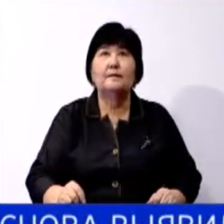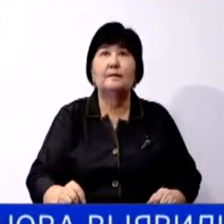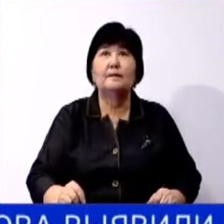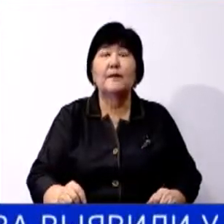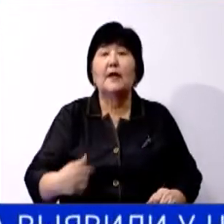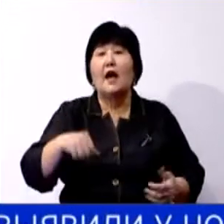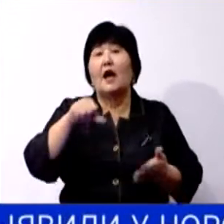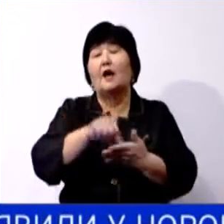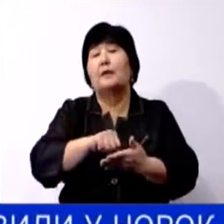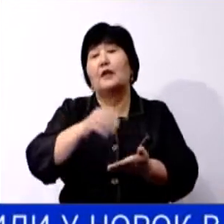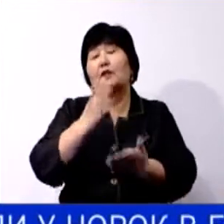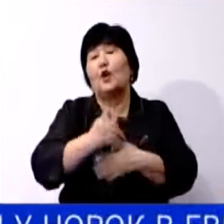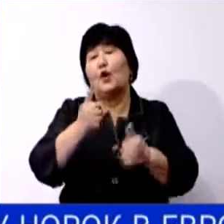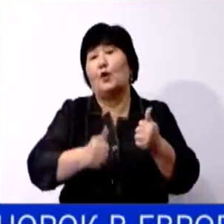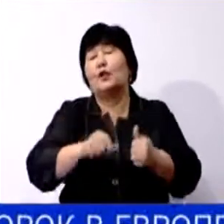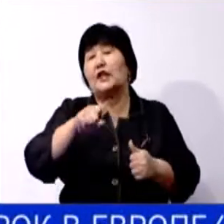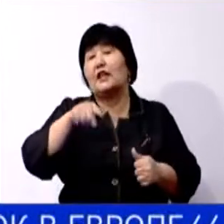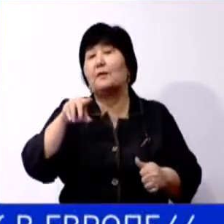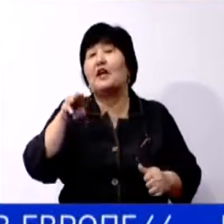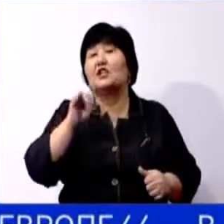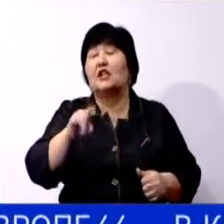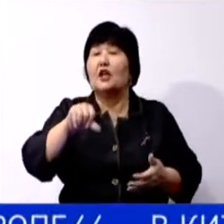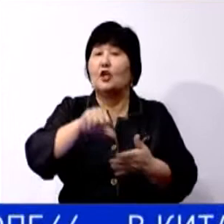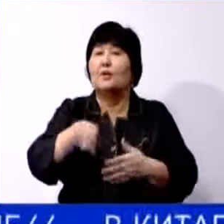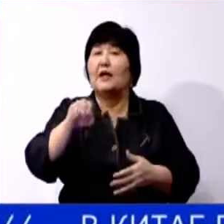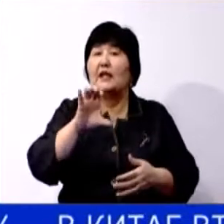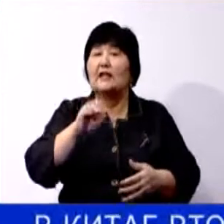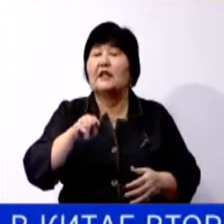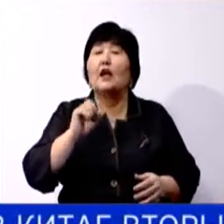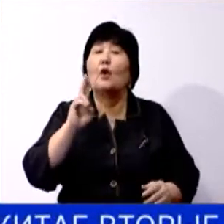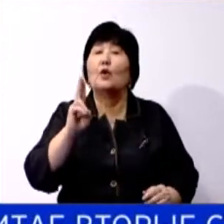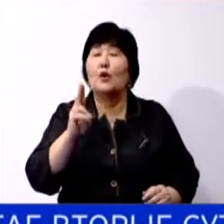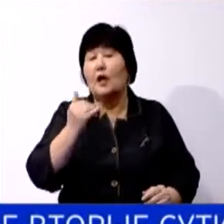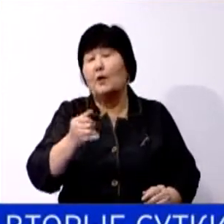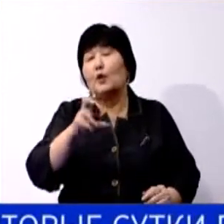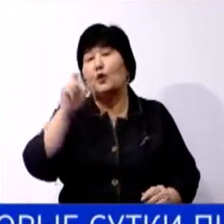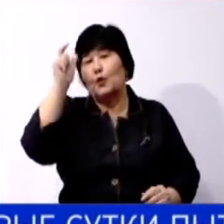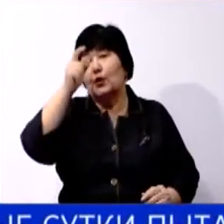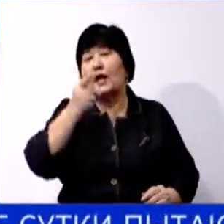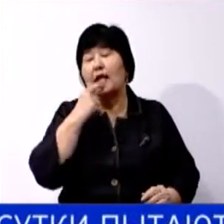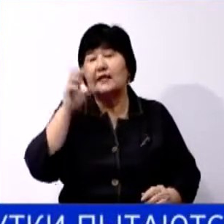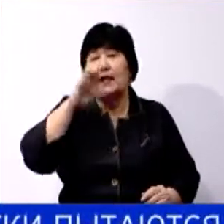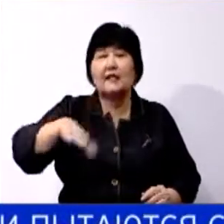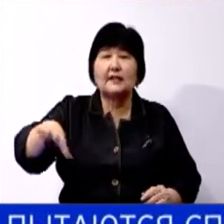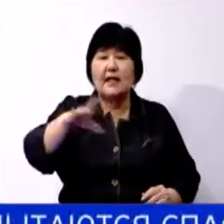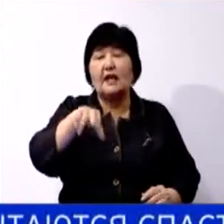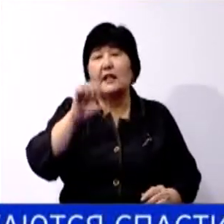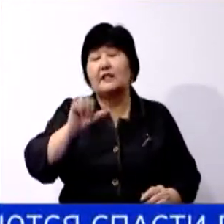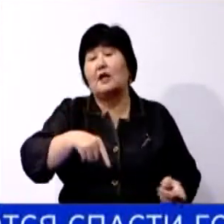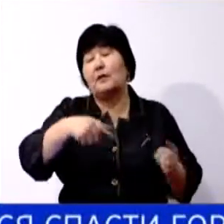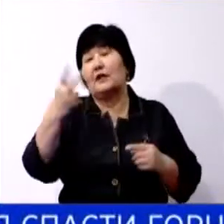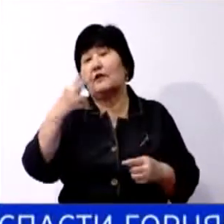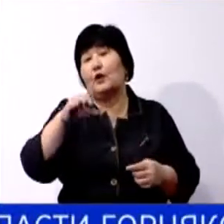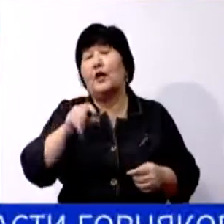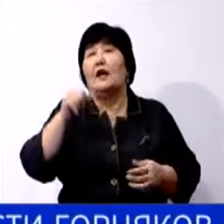Я приняла участие в конкурсе в номинации «Жар». Исполнила «Дастан Короглу». Это известный тюркоязычным странам Дастан. Прошла во второй тур.